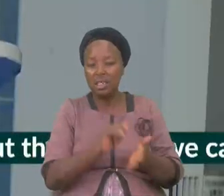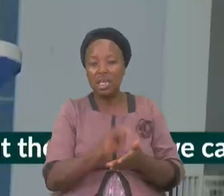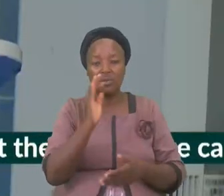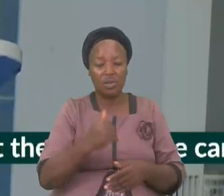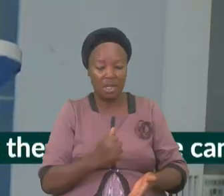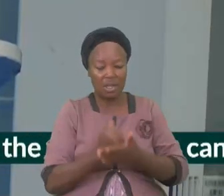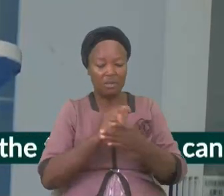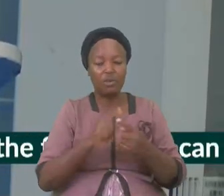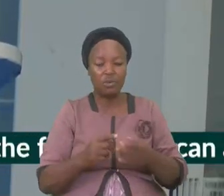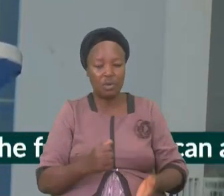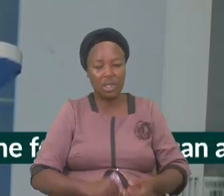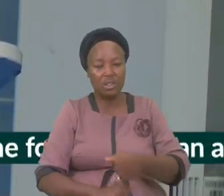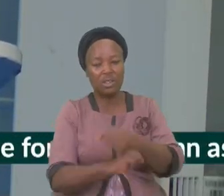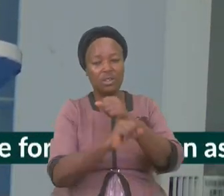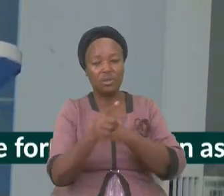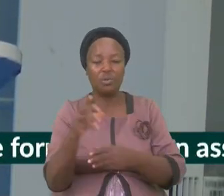après.